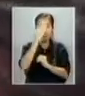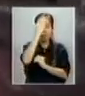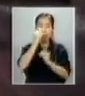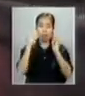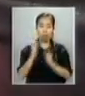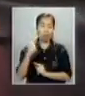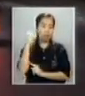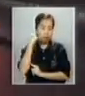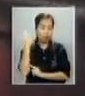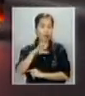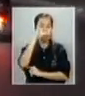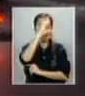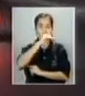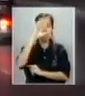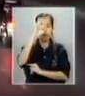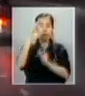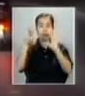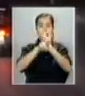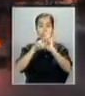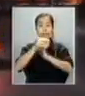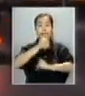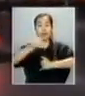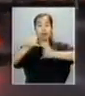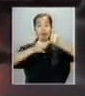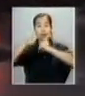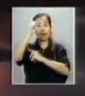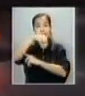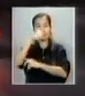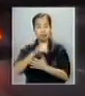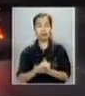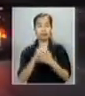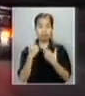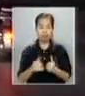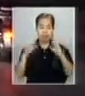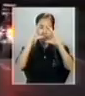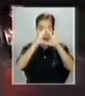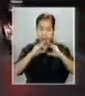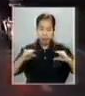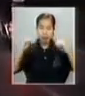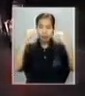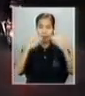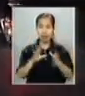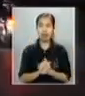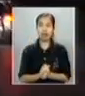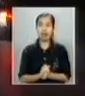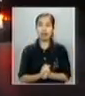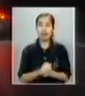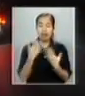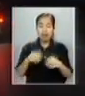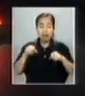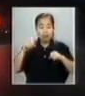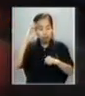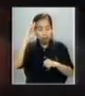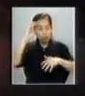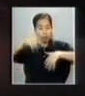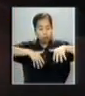ากฏมาก่อนหลังจากศูนย์อำนวยการแก้ไขสถานการณ์ฉุกเฉินประกาศใช้มาตรการเคอร์ฟิวห้ามประชาชนออ